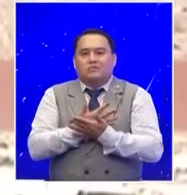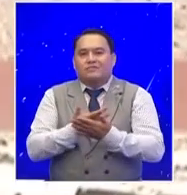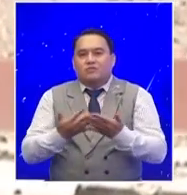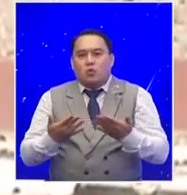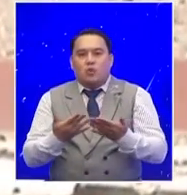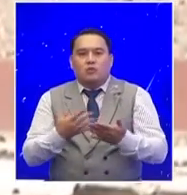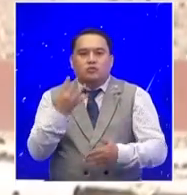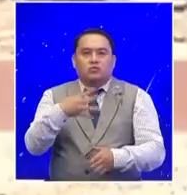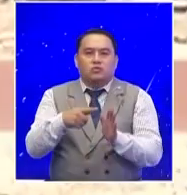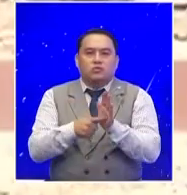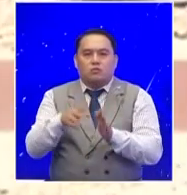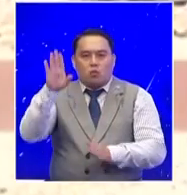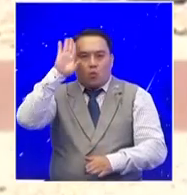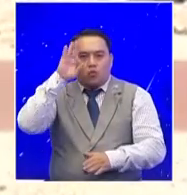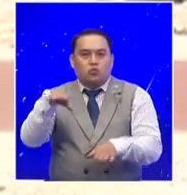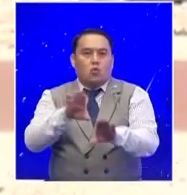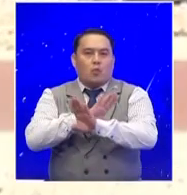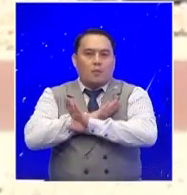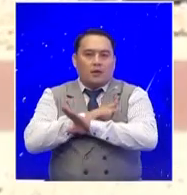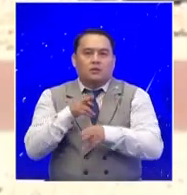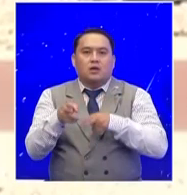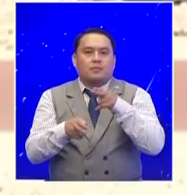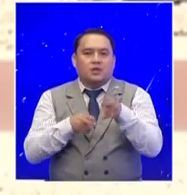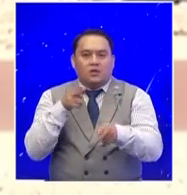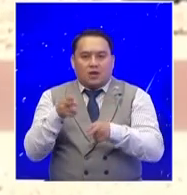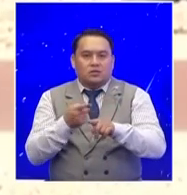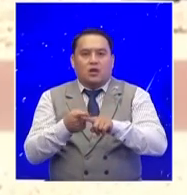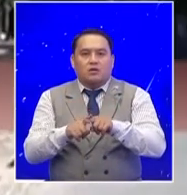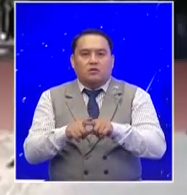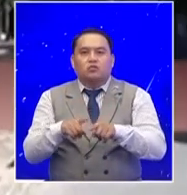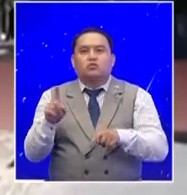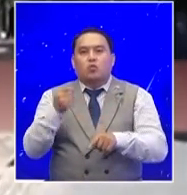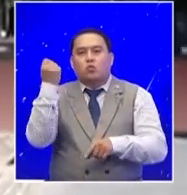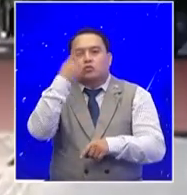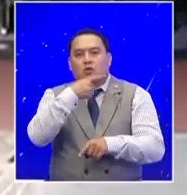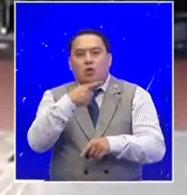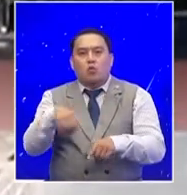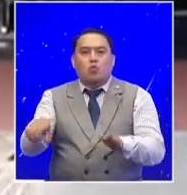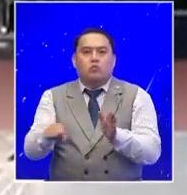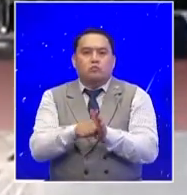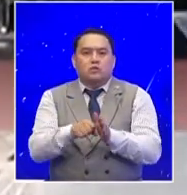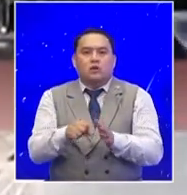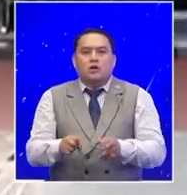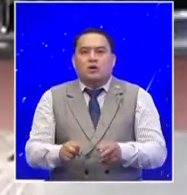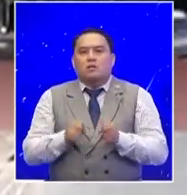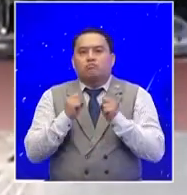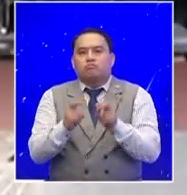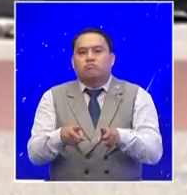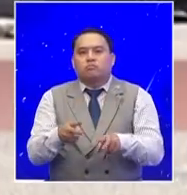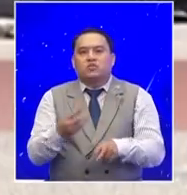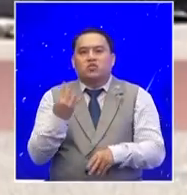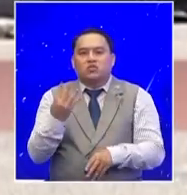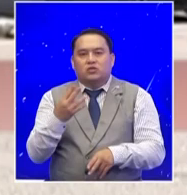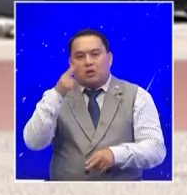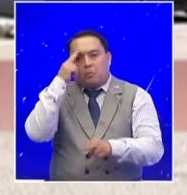полости. 47-летний мужчина скончался на операционном столе. Выяснилось, что убитый один из членов криминальной группировки «Четыре